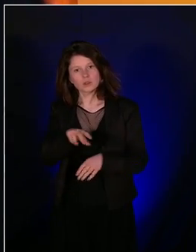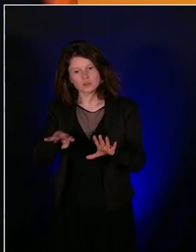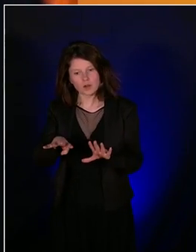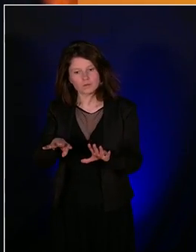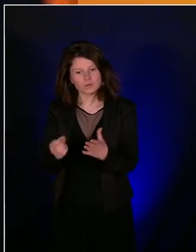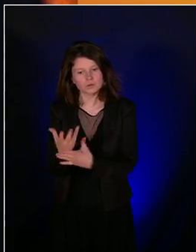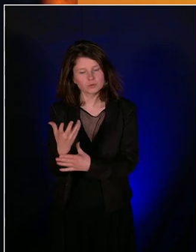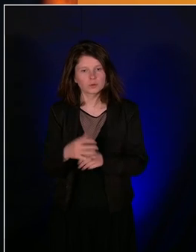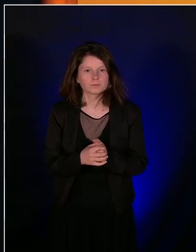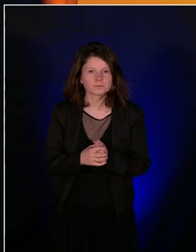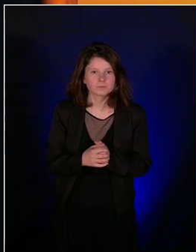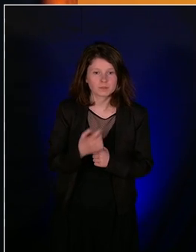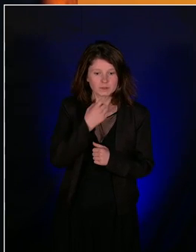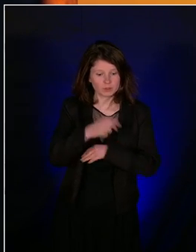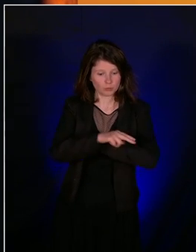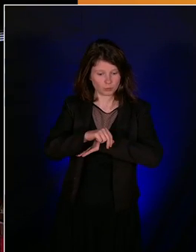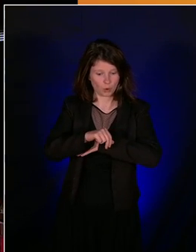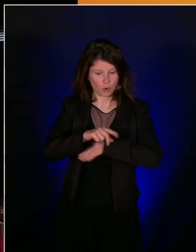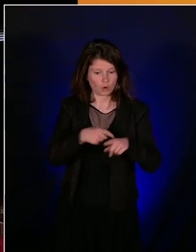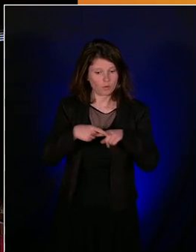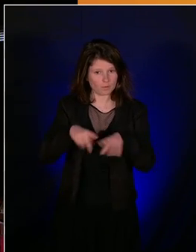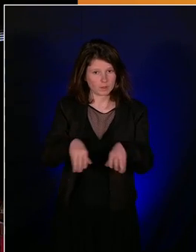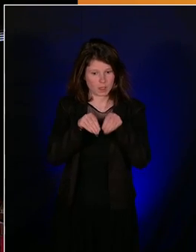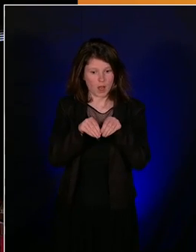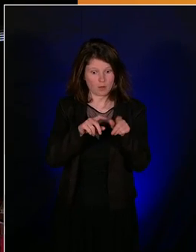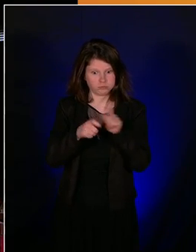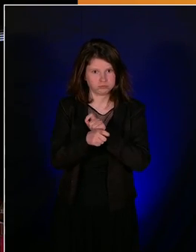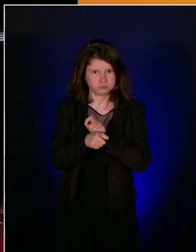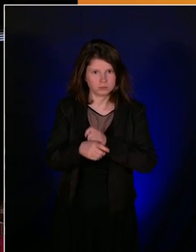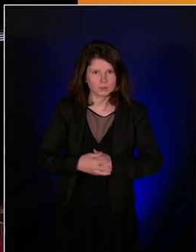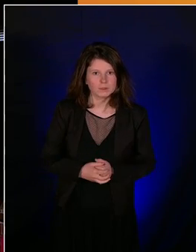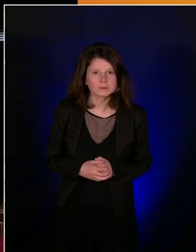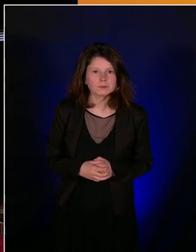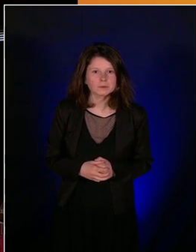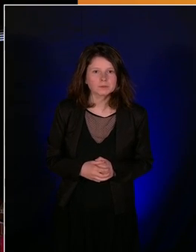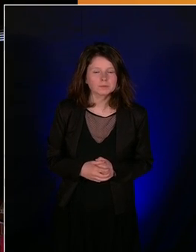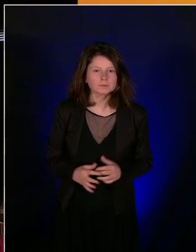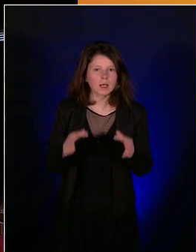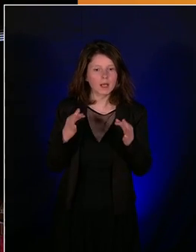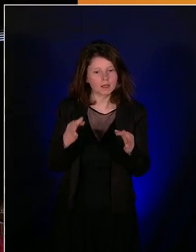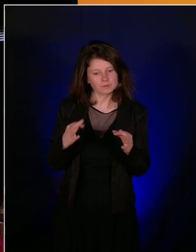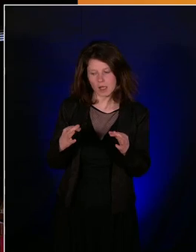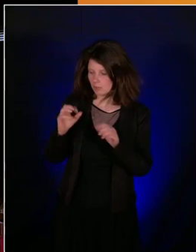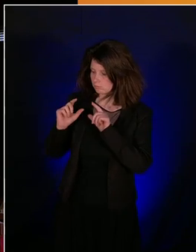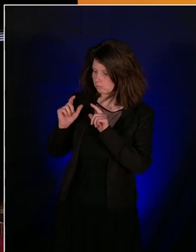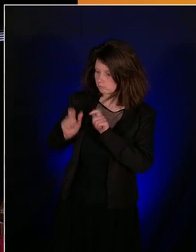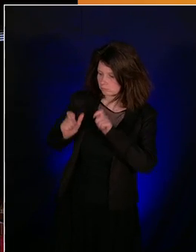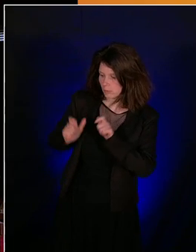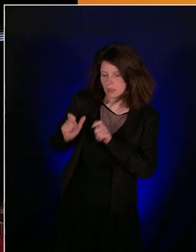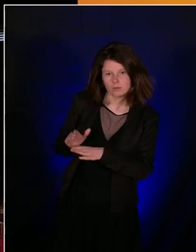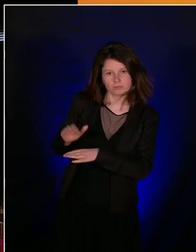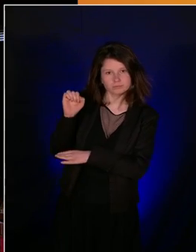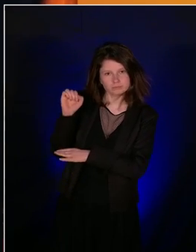renouvellement important du bureau confédéral parmi les camarades sortants ceux qui auront le plus de mandat débuteront leur